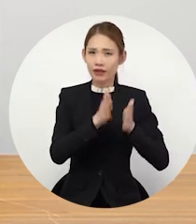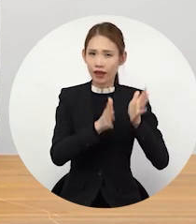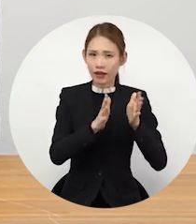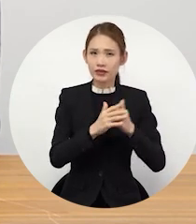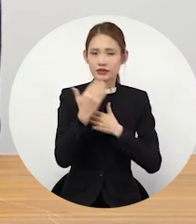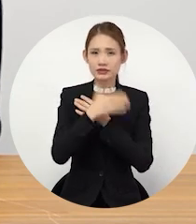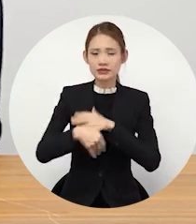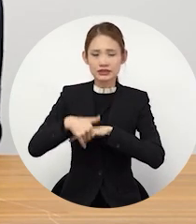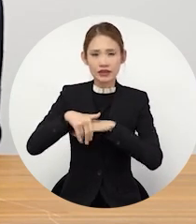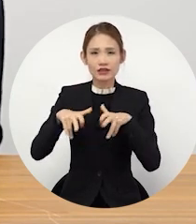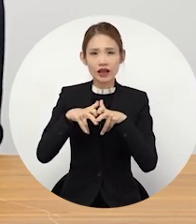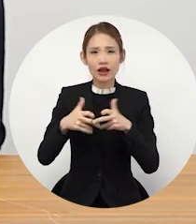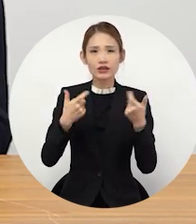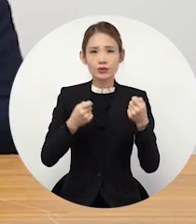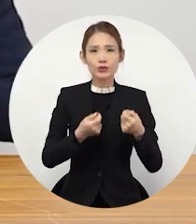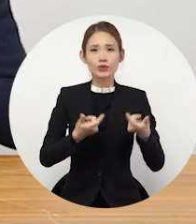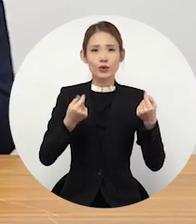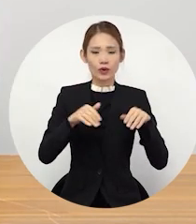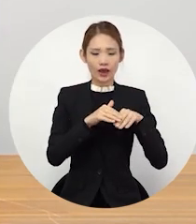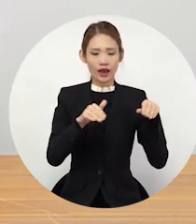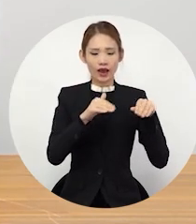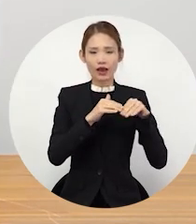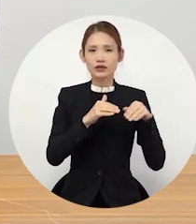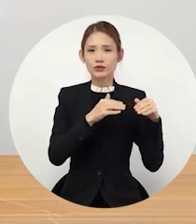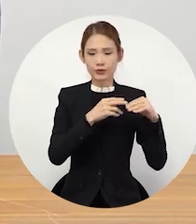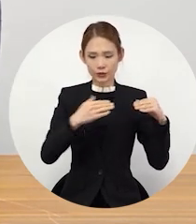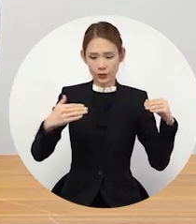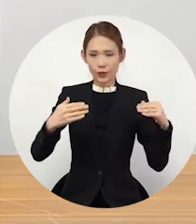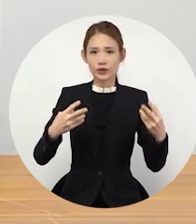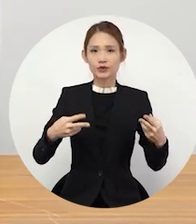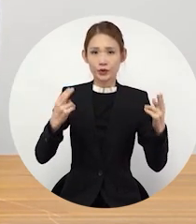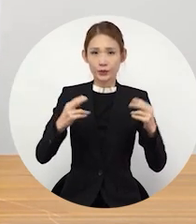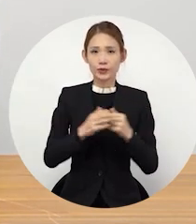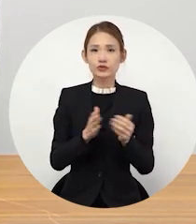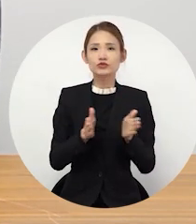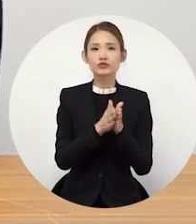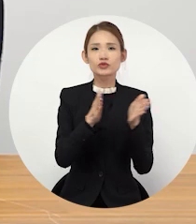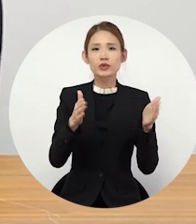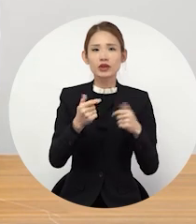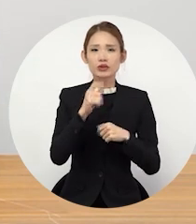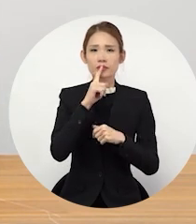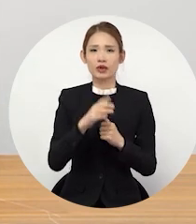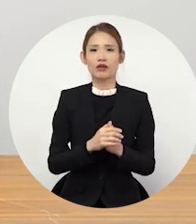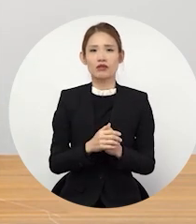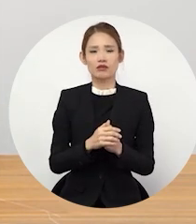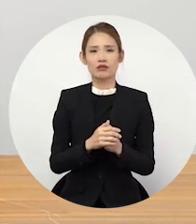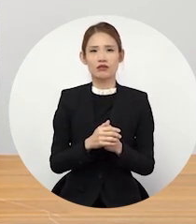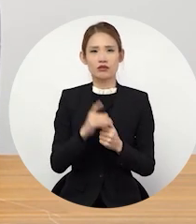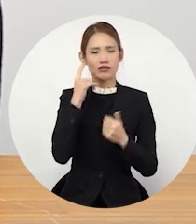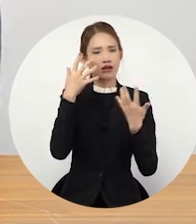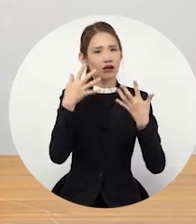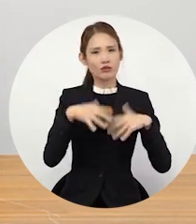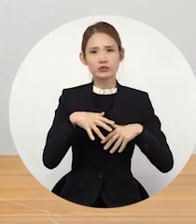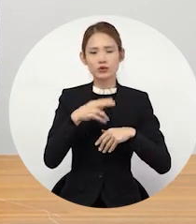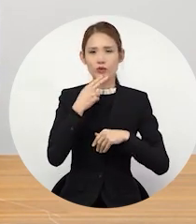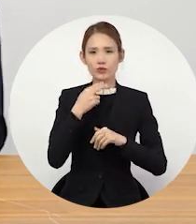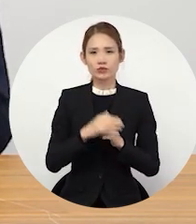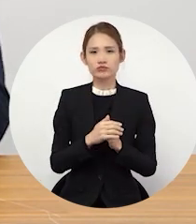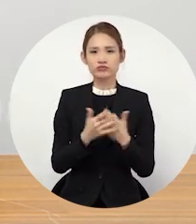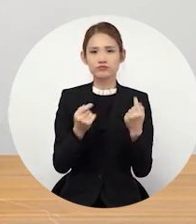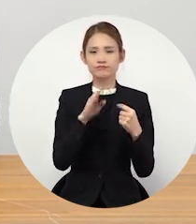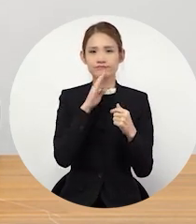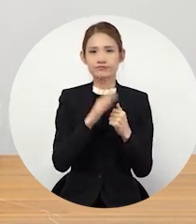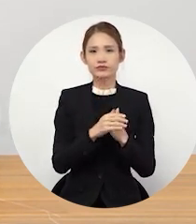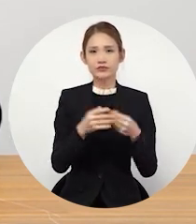달리기를 지체장애인을 맞아요. 가지고 있다고 해도 같은 선상에서 출발해야 돼 라고 이야기를 하는 것인데 불합리하죠, 이런